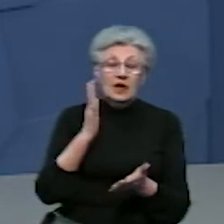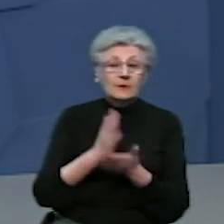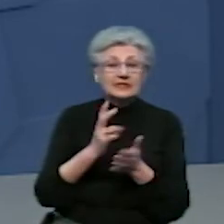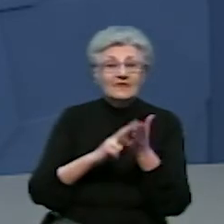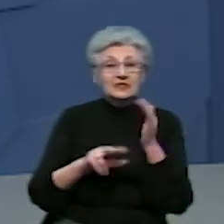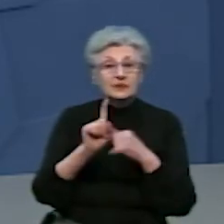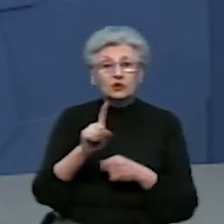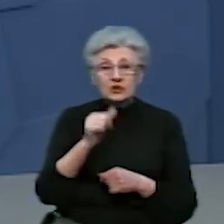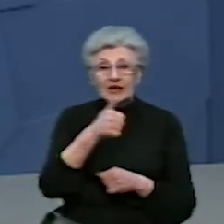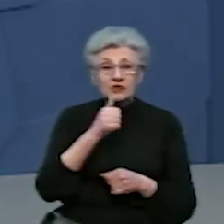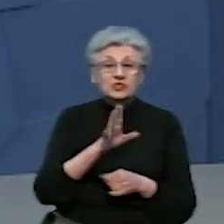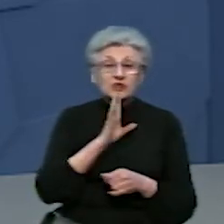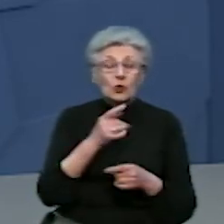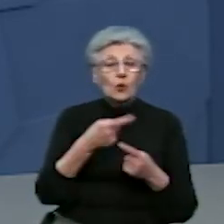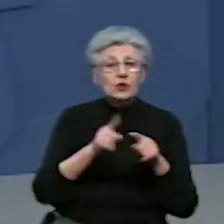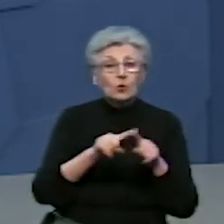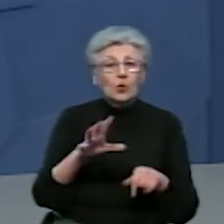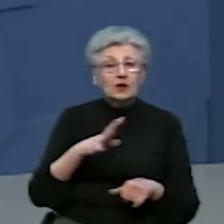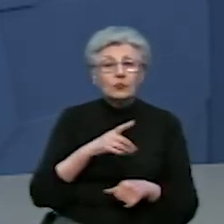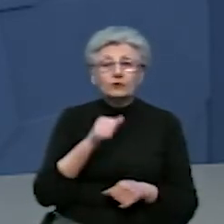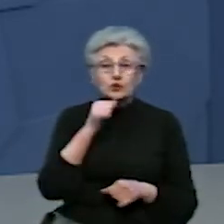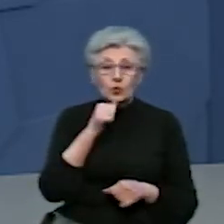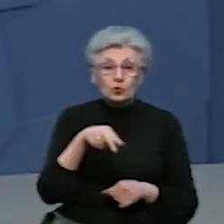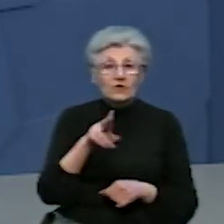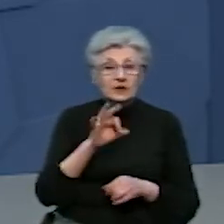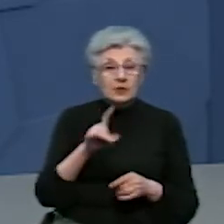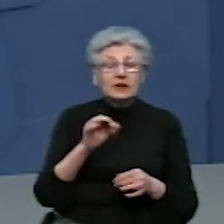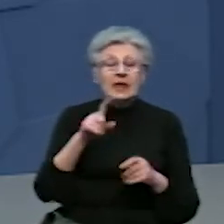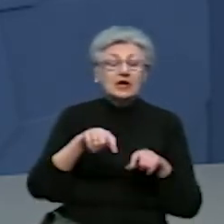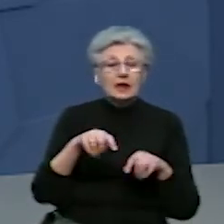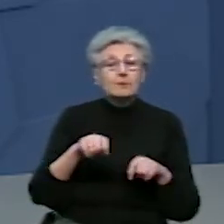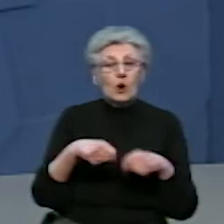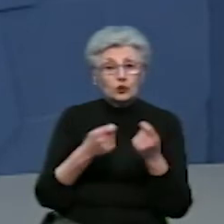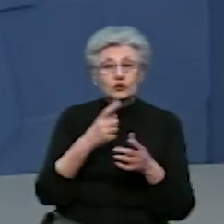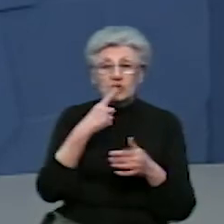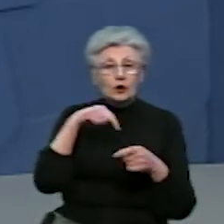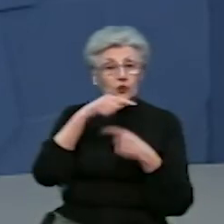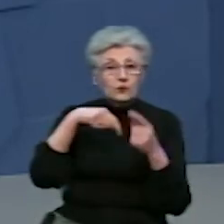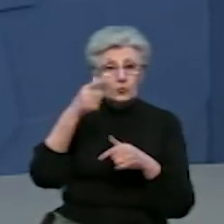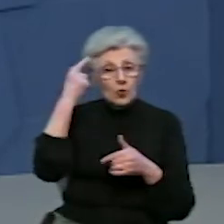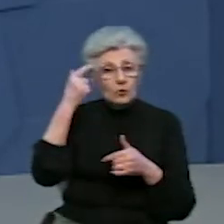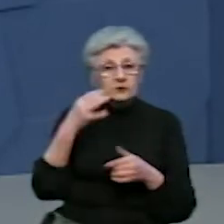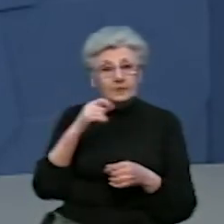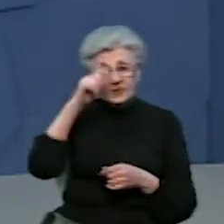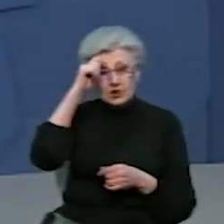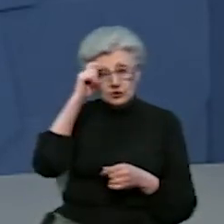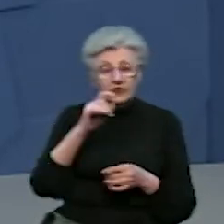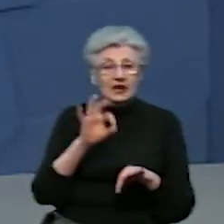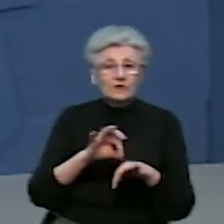71-річна жінка, яка мала цукровий діабет та порушення кровообігу в мозку, та 57-річний чоловік, хворий на